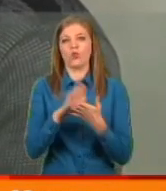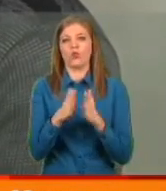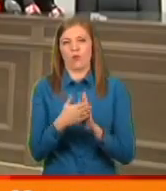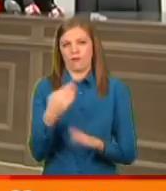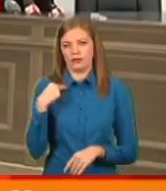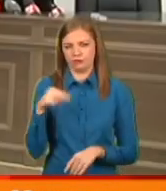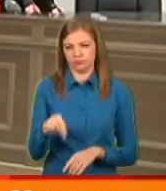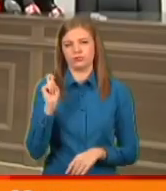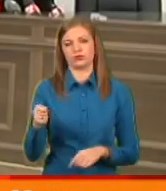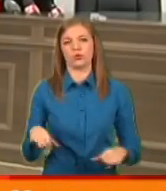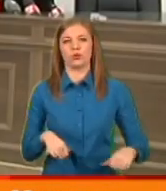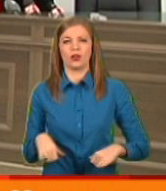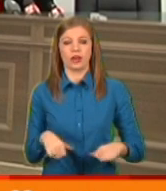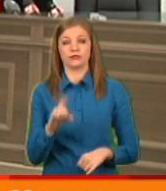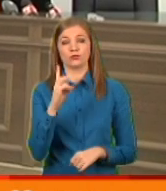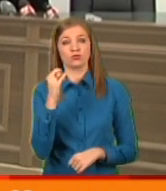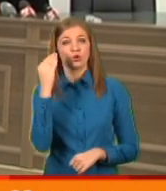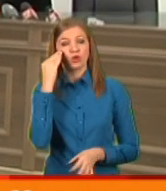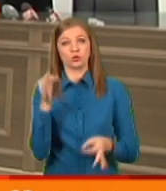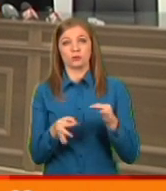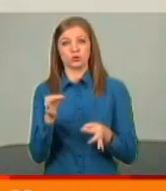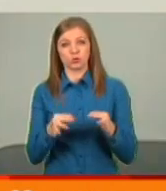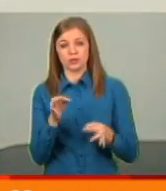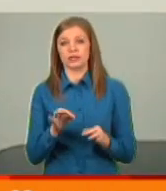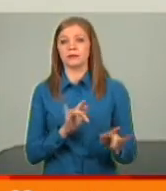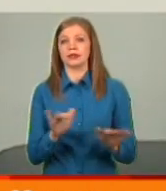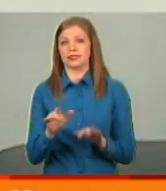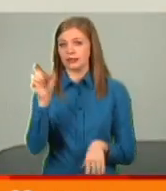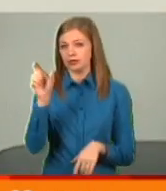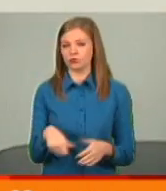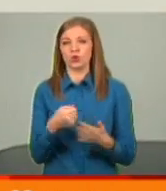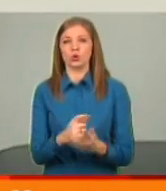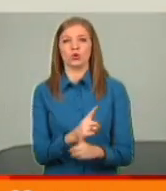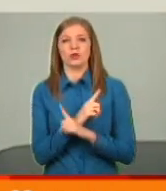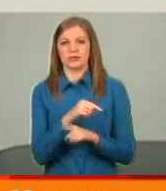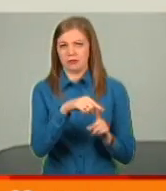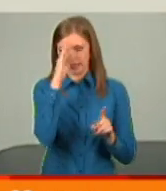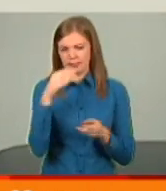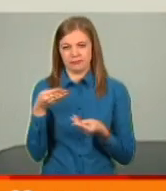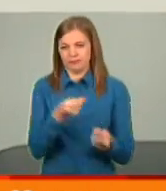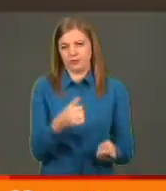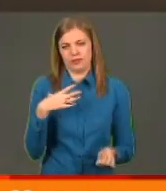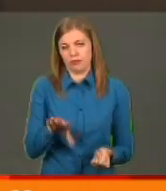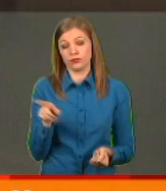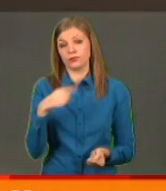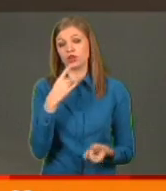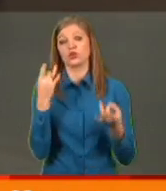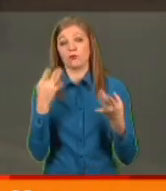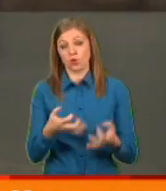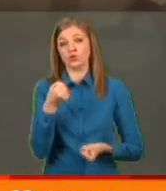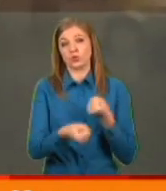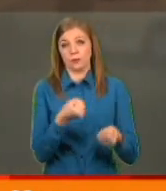умовний термін – хуліганство. Бо на думку судді Лінника, дії Крисіна до смерті Веремія не призвели. Він, кажуть, просто